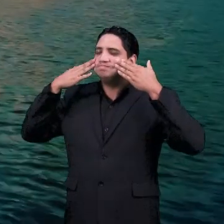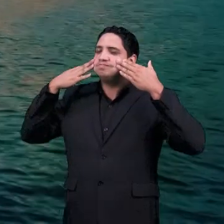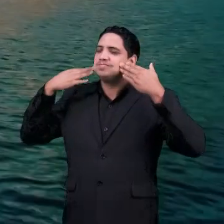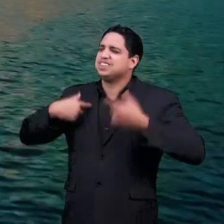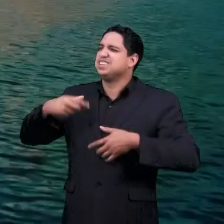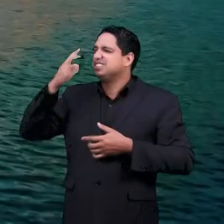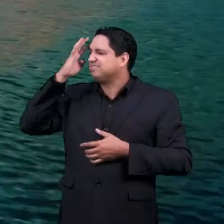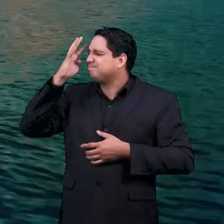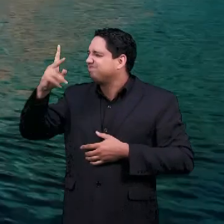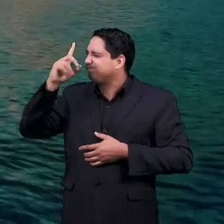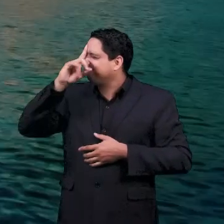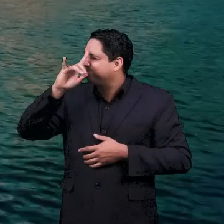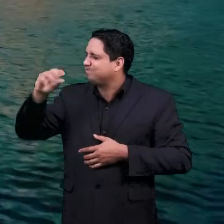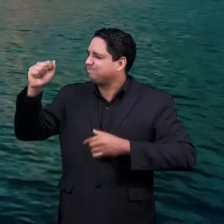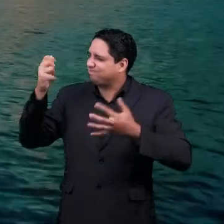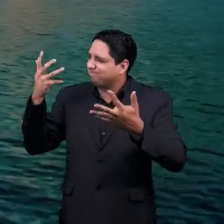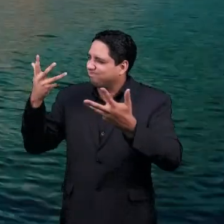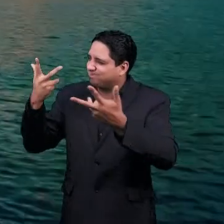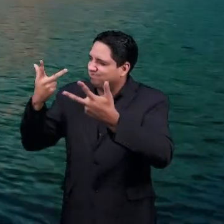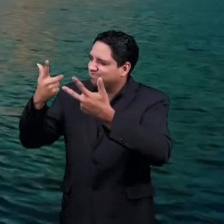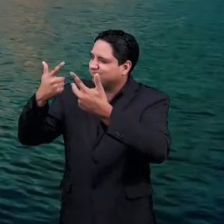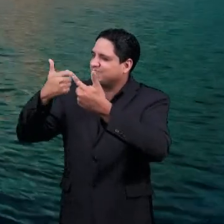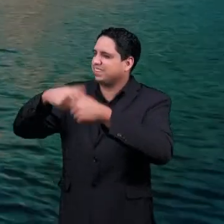утереть слезы мои.